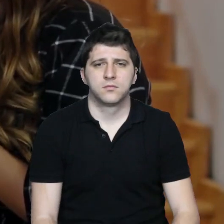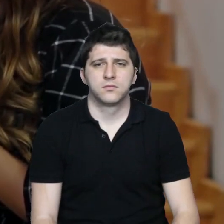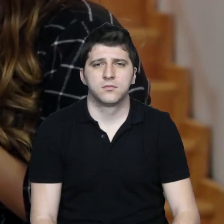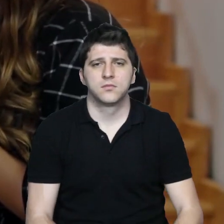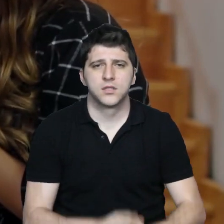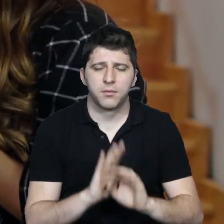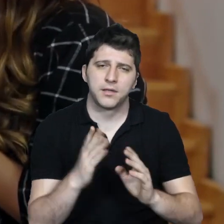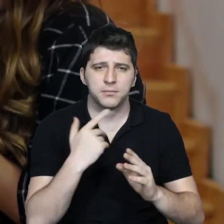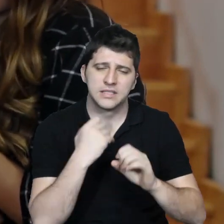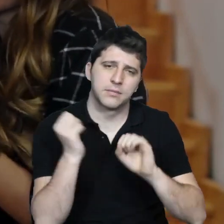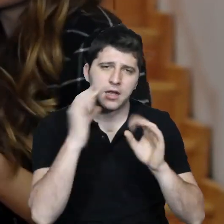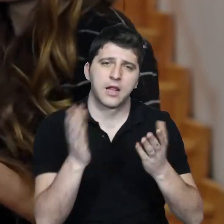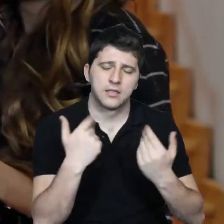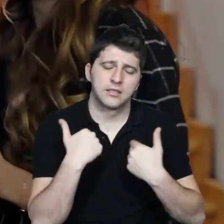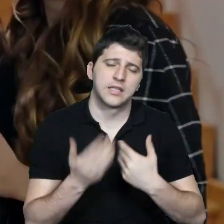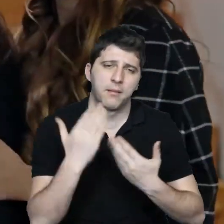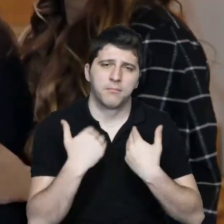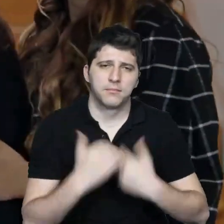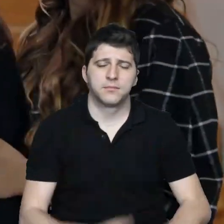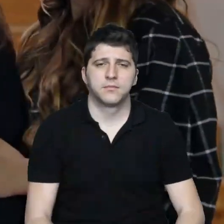Tamam hadi bizi bırakın. Gidelim biz.